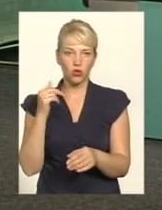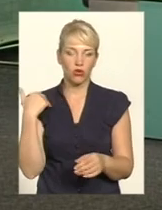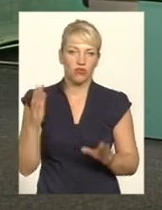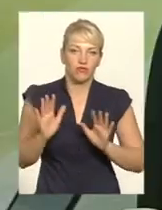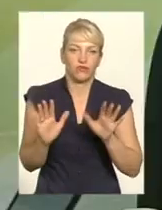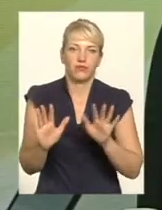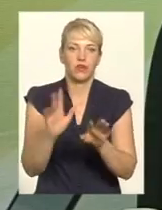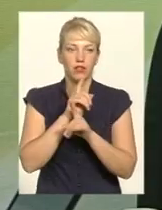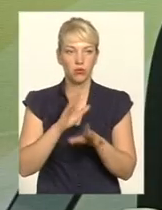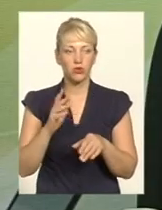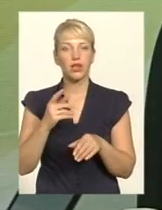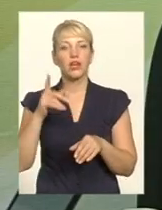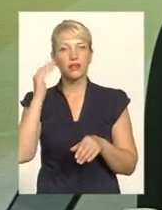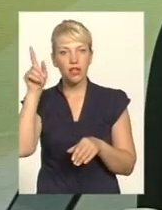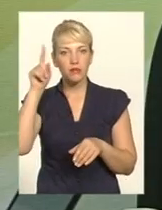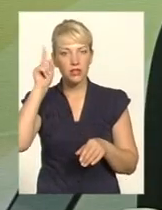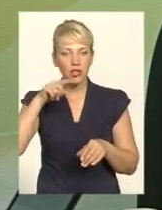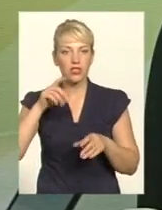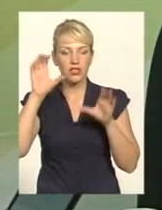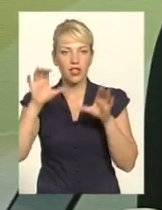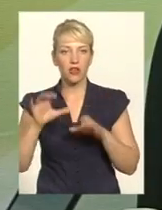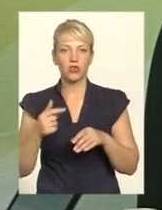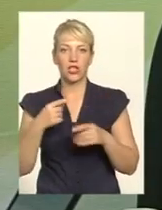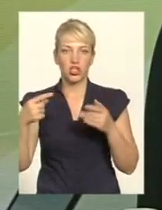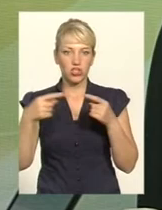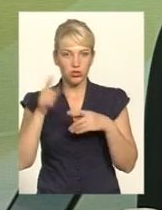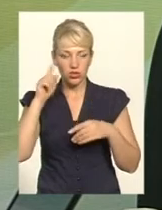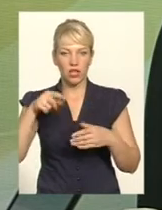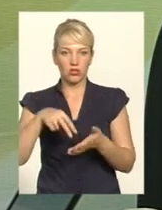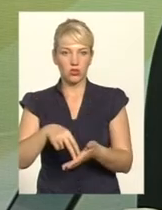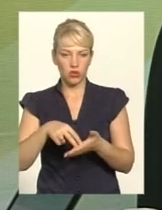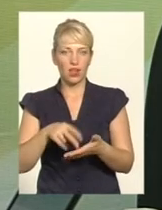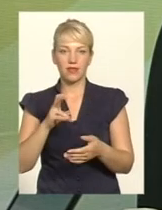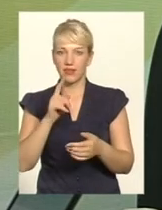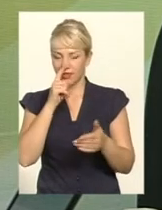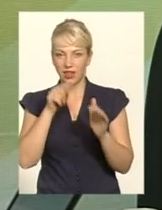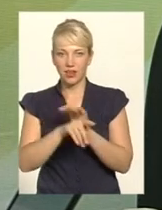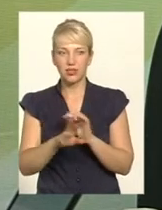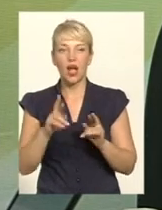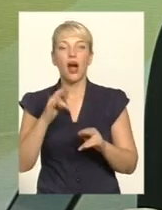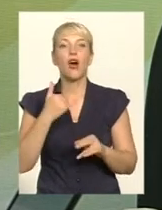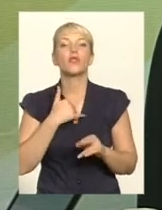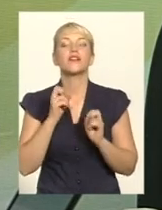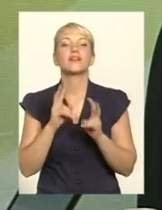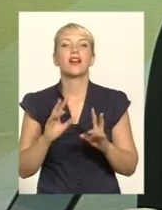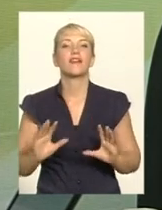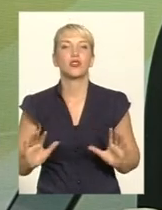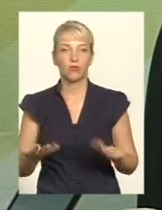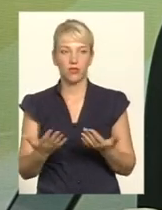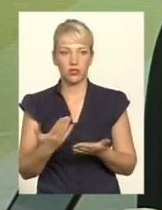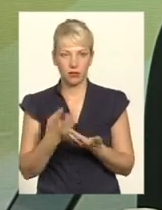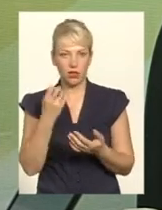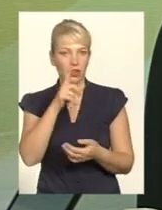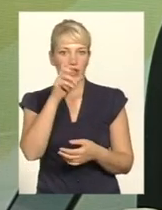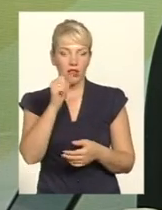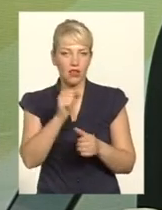Тобто там вони розуміють закон, вони чітко знають, це моє, а це твоє. А подивіться, як в нас відбувається, особливо на курортах